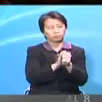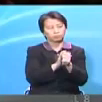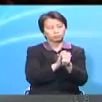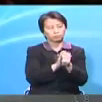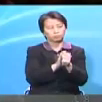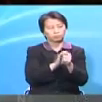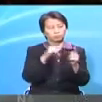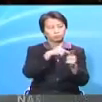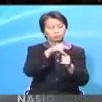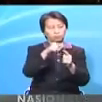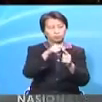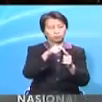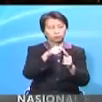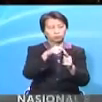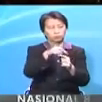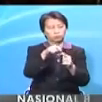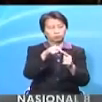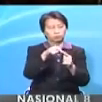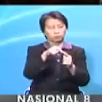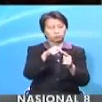bila kita